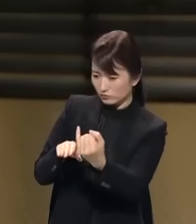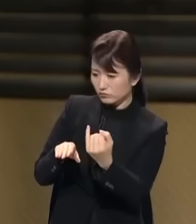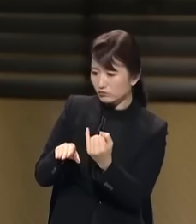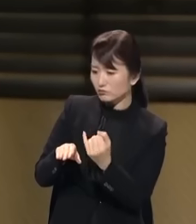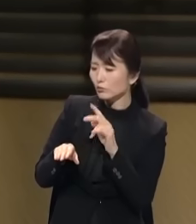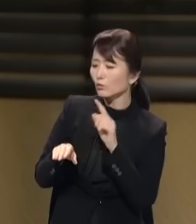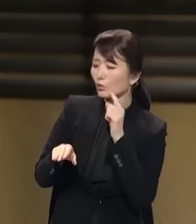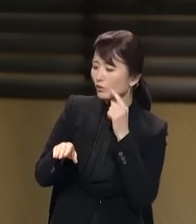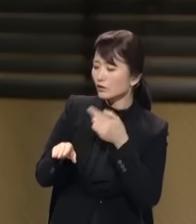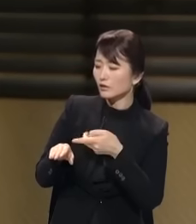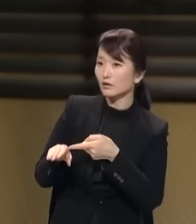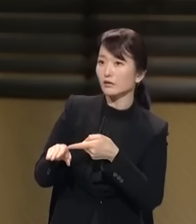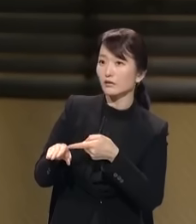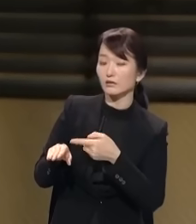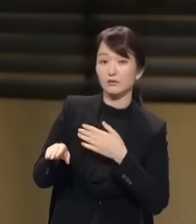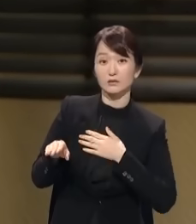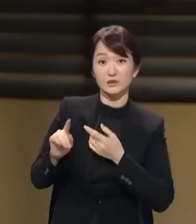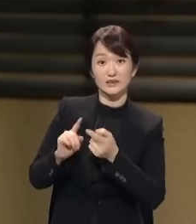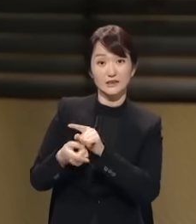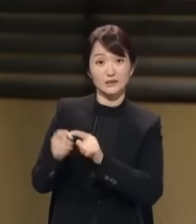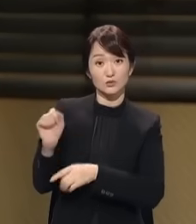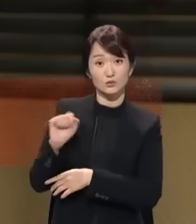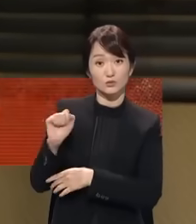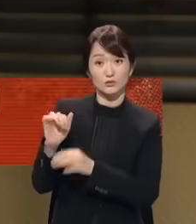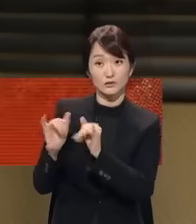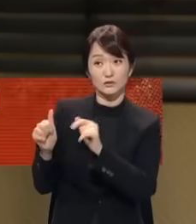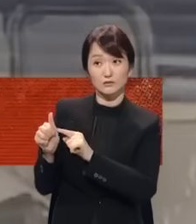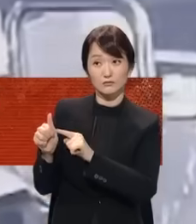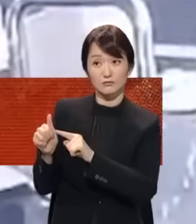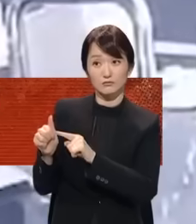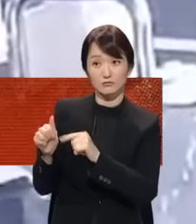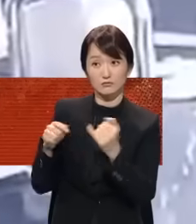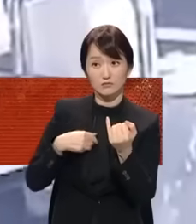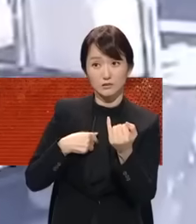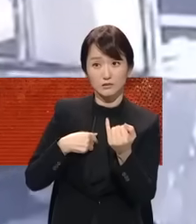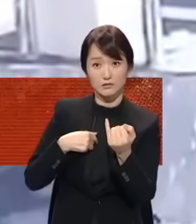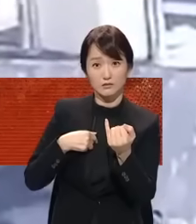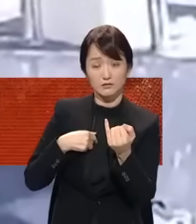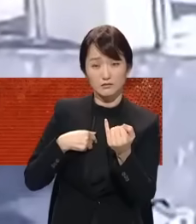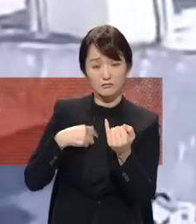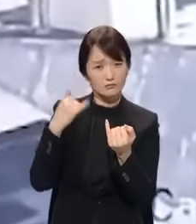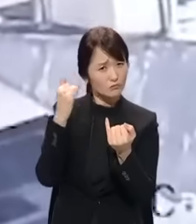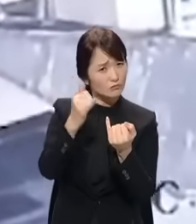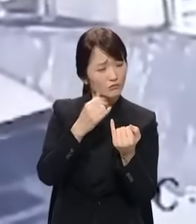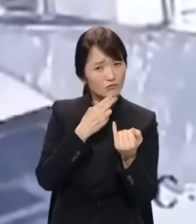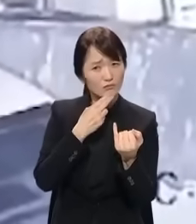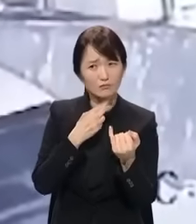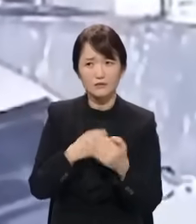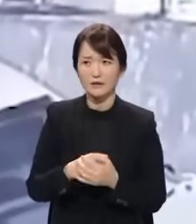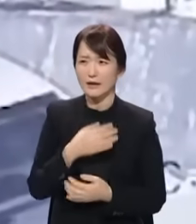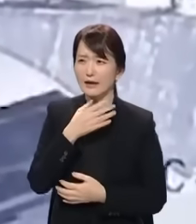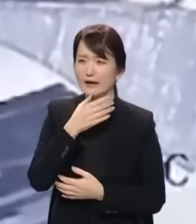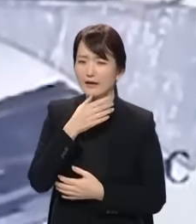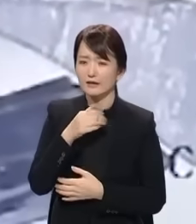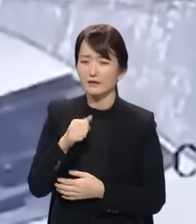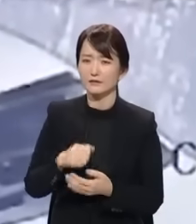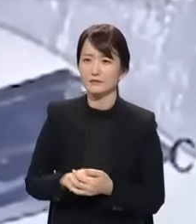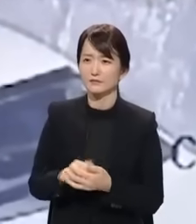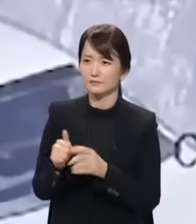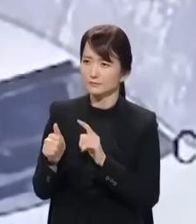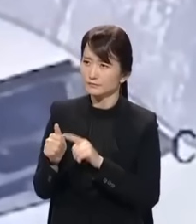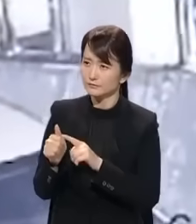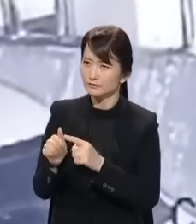뭐냐고 하니까 저 대리입니다라고 얘기를 했어요. 근데 대리를 부른 적이 없으니까 여성 입장에서는 아,